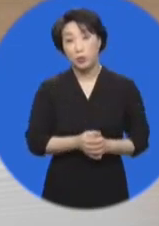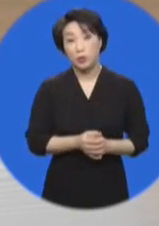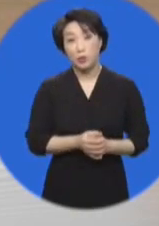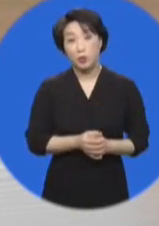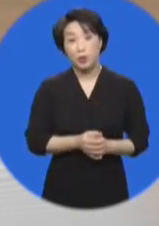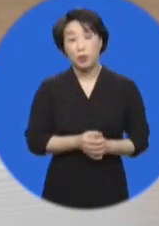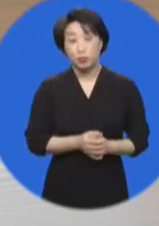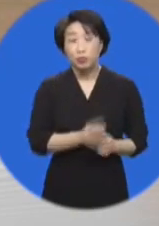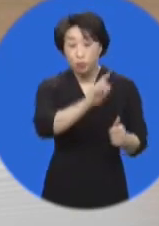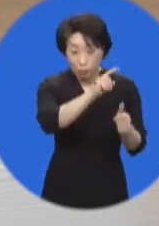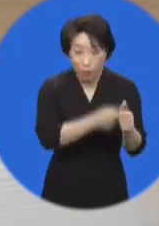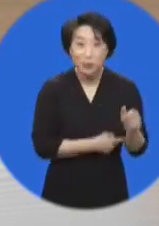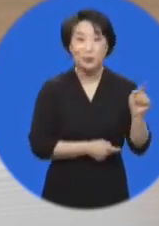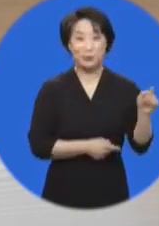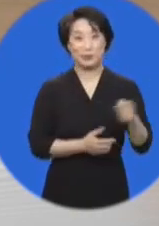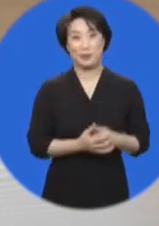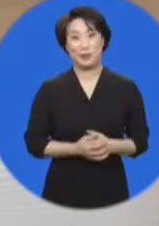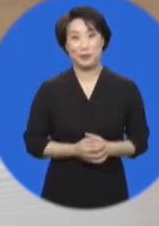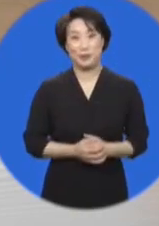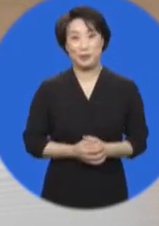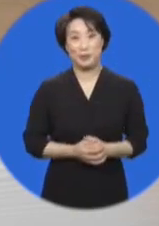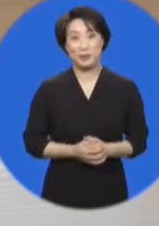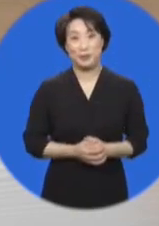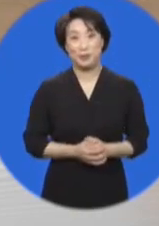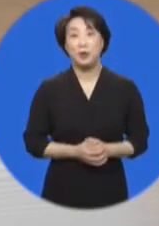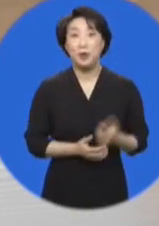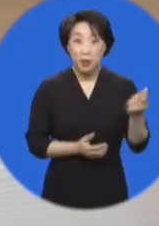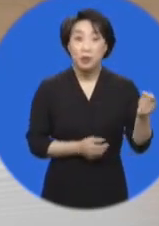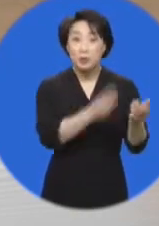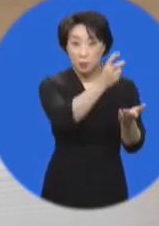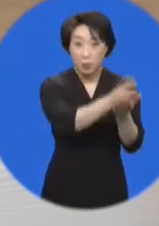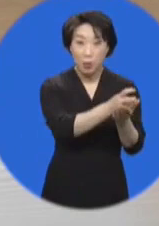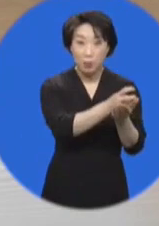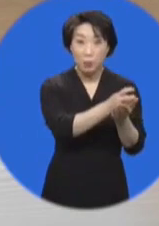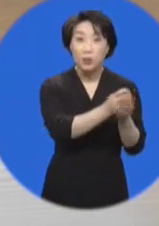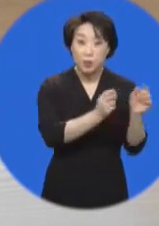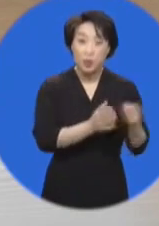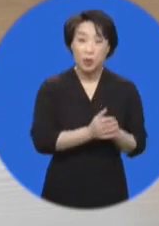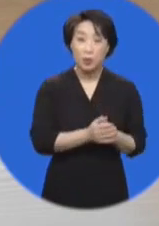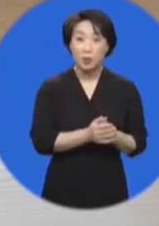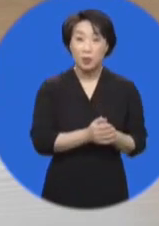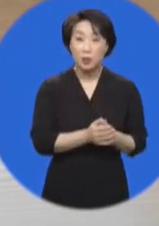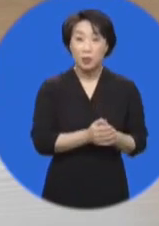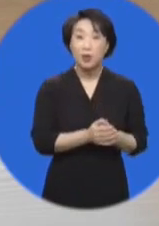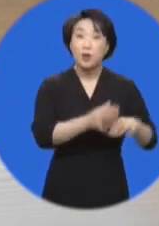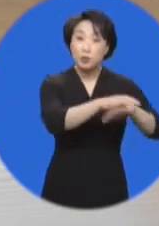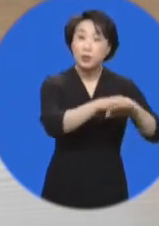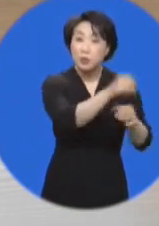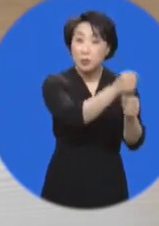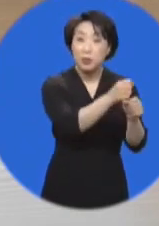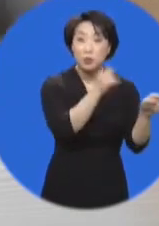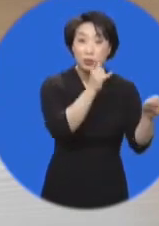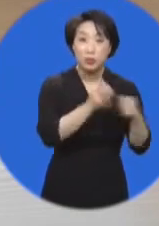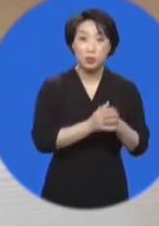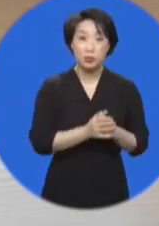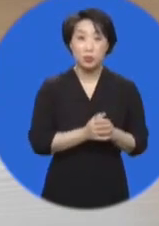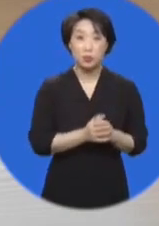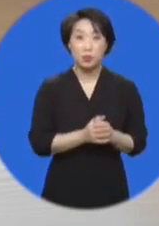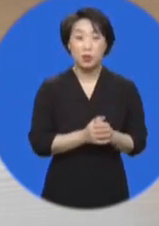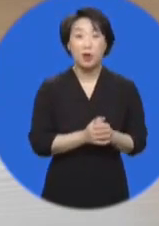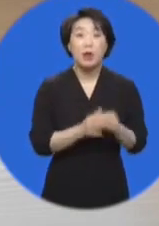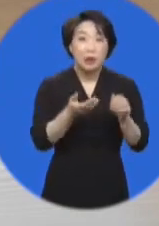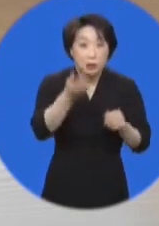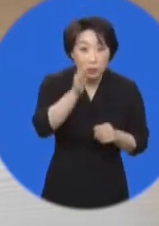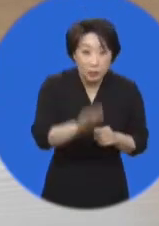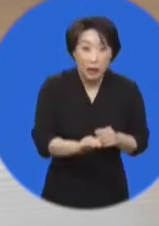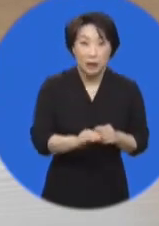뭐 당연한 것이지 그렇게 돼 있어요. 그렇게 만들어 조직이 만들어져 갑니다.